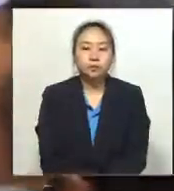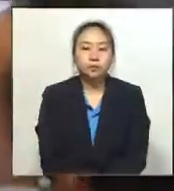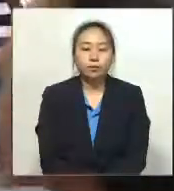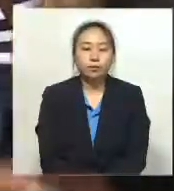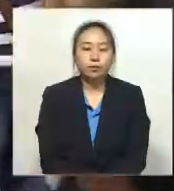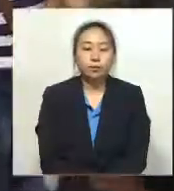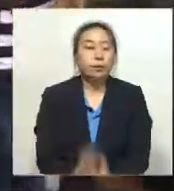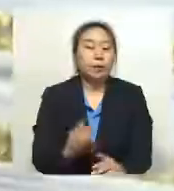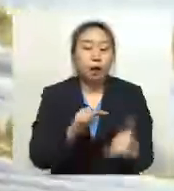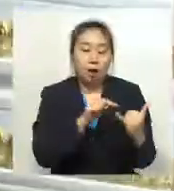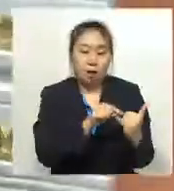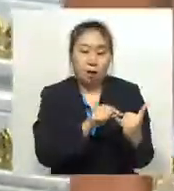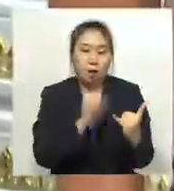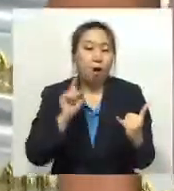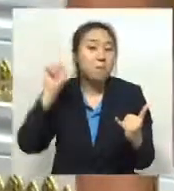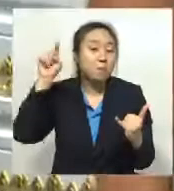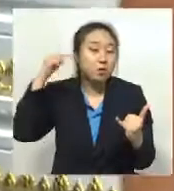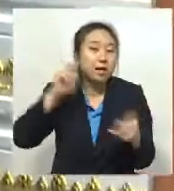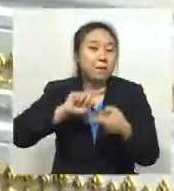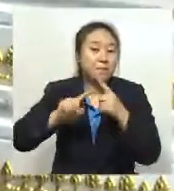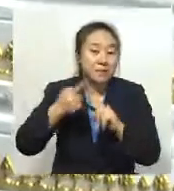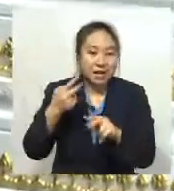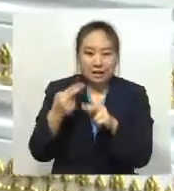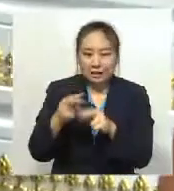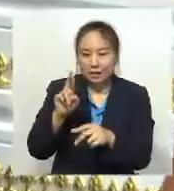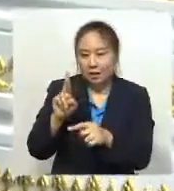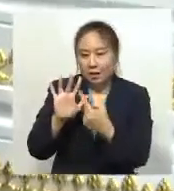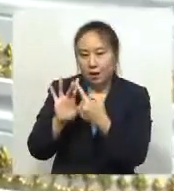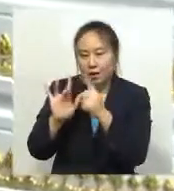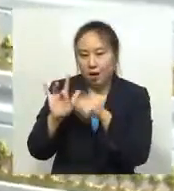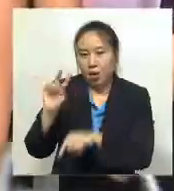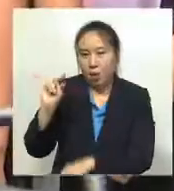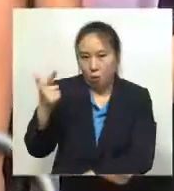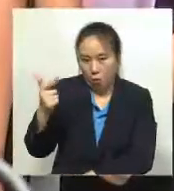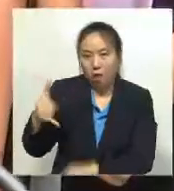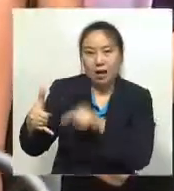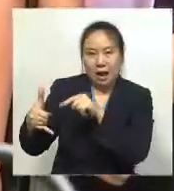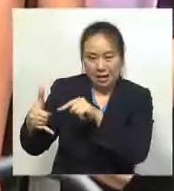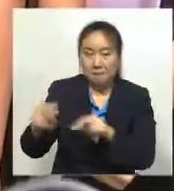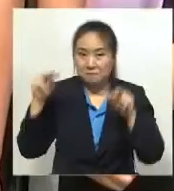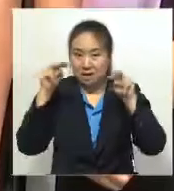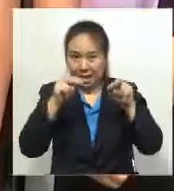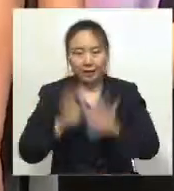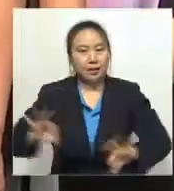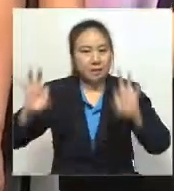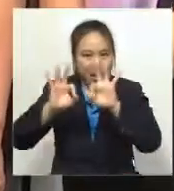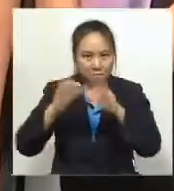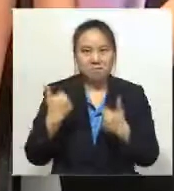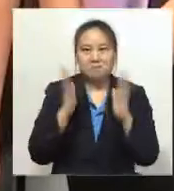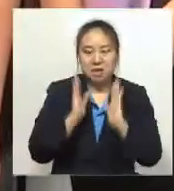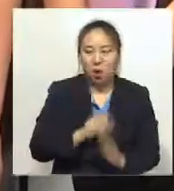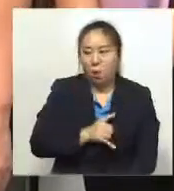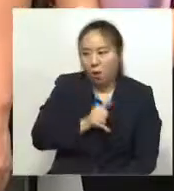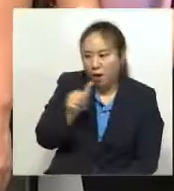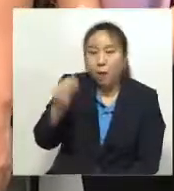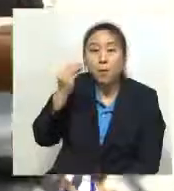ส่วนรุ้งเพื่อนน้องหญิงพยานคนสำคัญนายอัจฉริยะบอกว่าขณะนี้ก็ถูกข่มขู่คุกคามถึงบ้านแต่ว่าทางผู้บัญชา